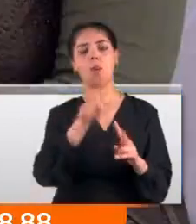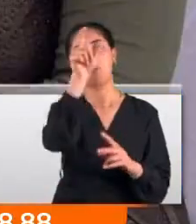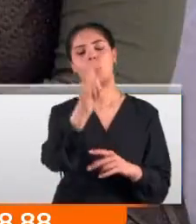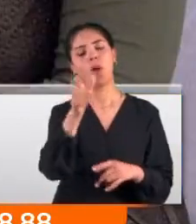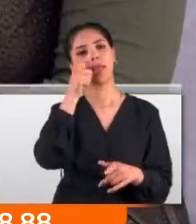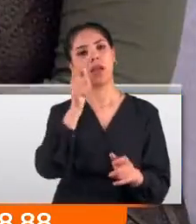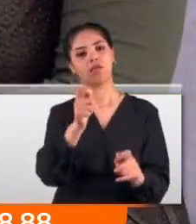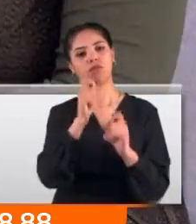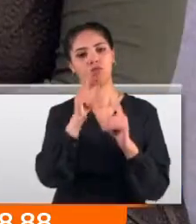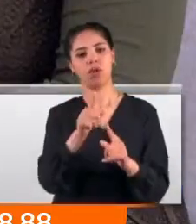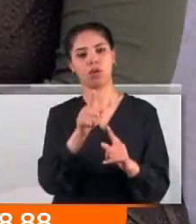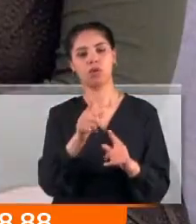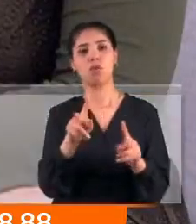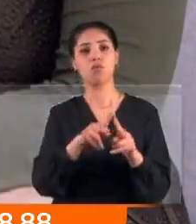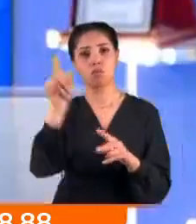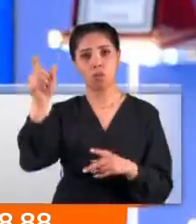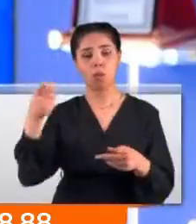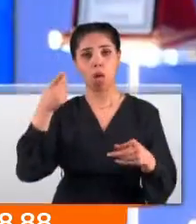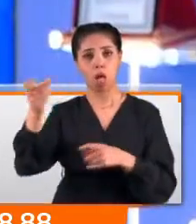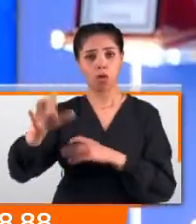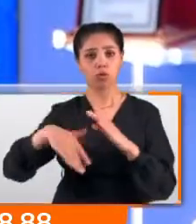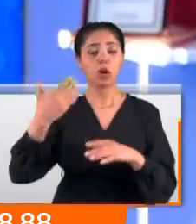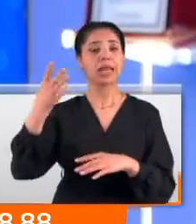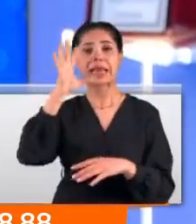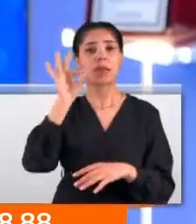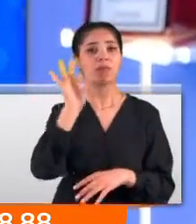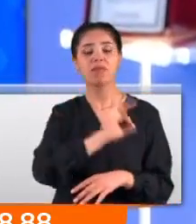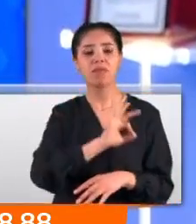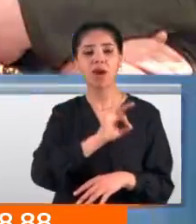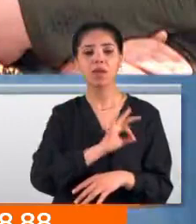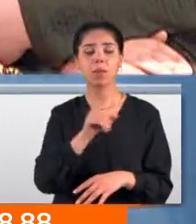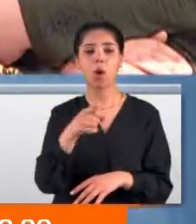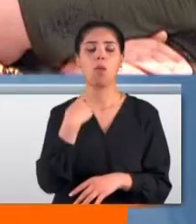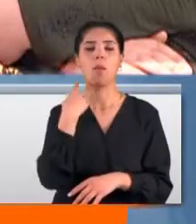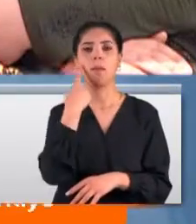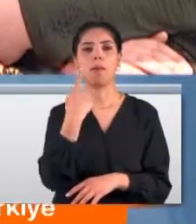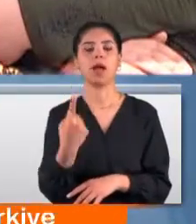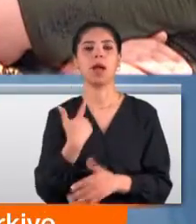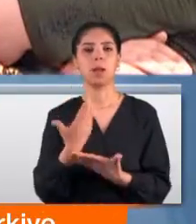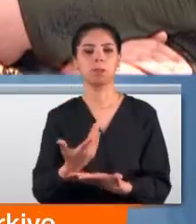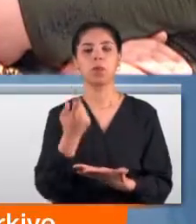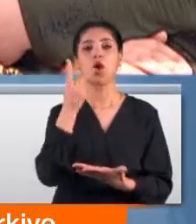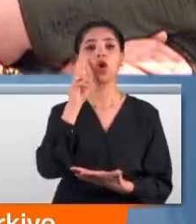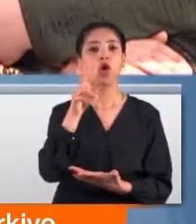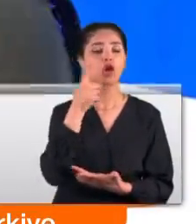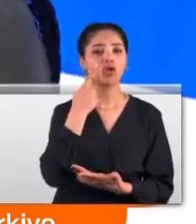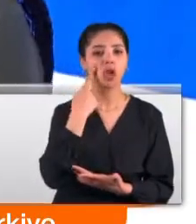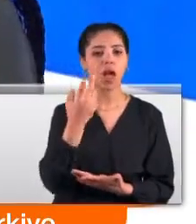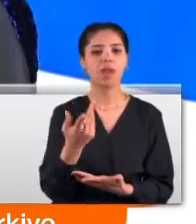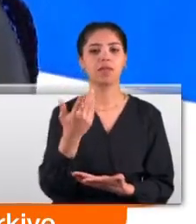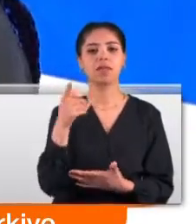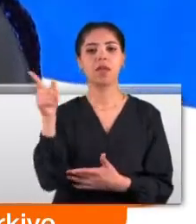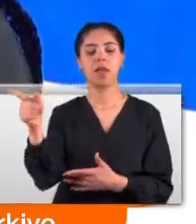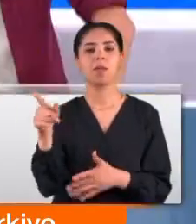dikkatinden kaçmadı. Muhammed öldükten sonra kimin menfaati oldu? Ben oturur ona bakarım. Şüpheler ve görgü tanıkları adım adım o